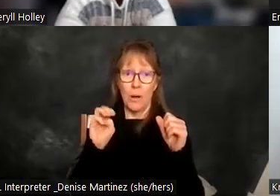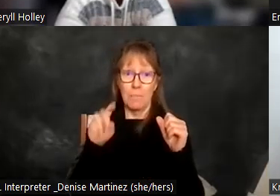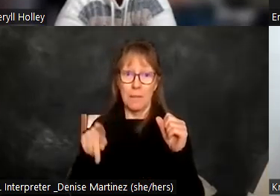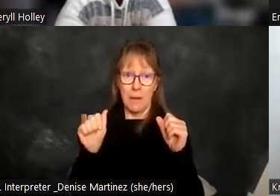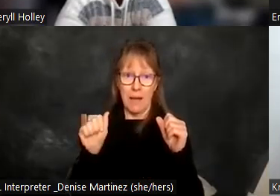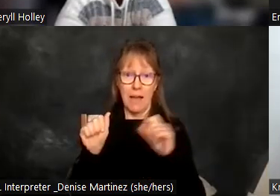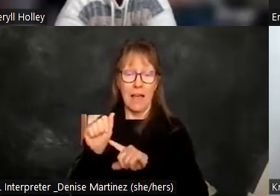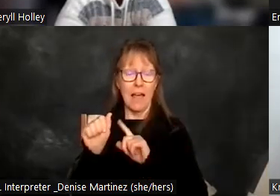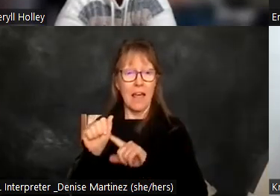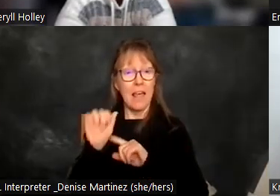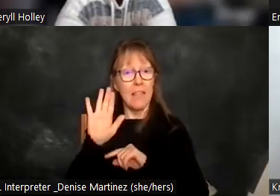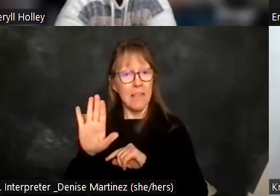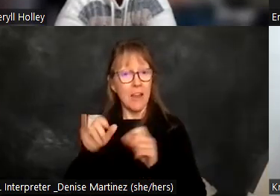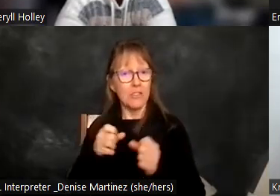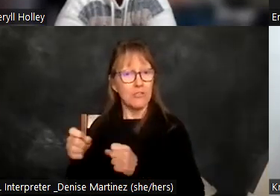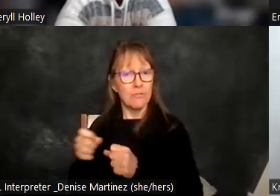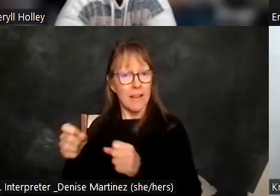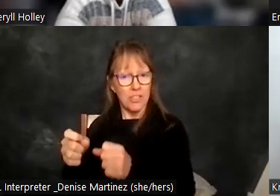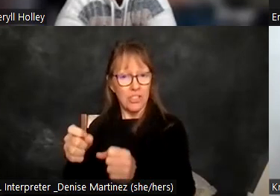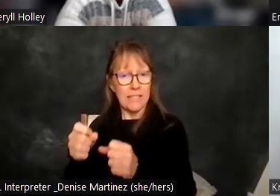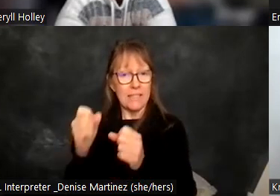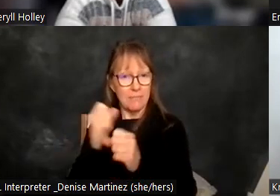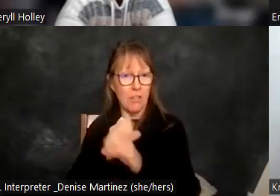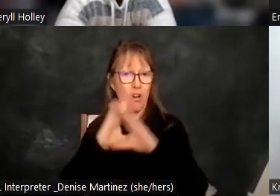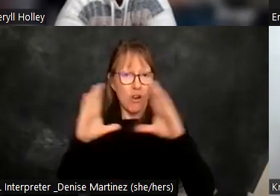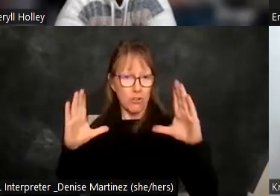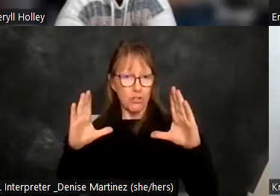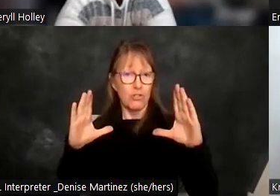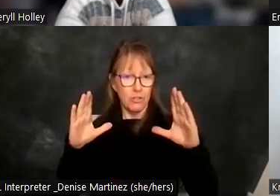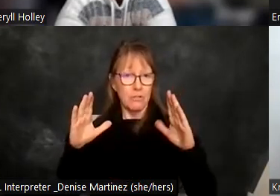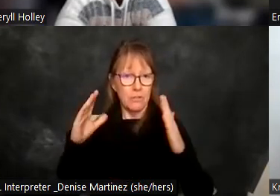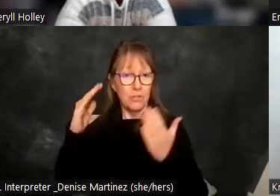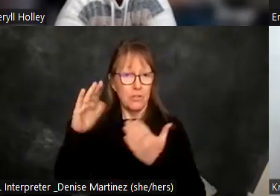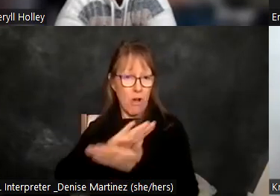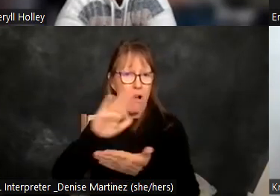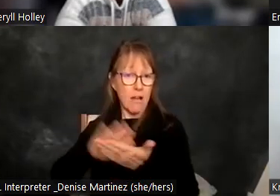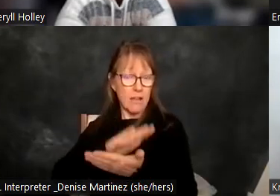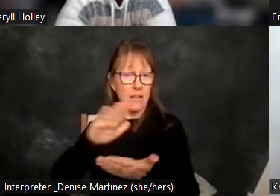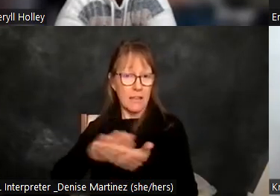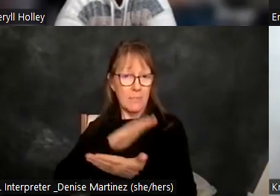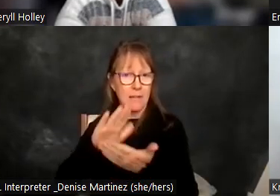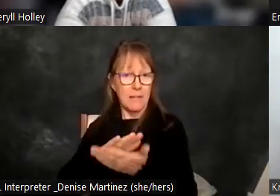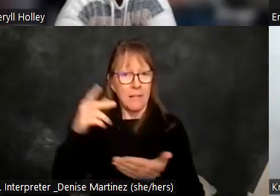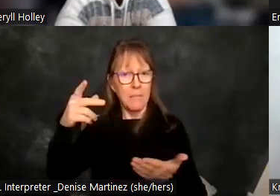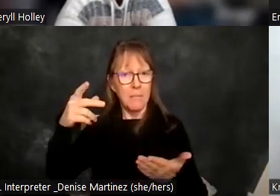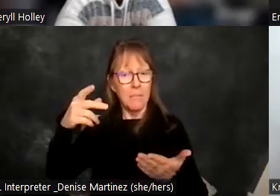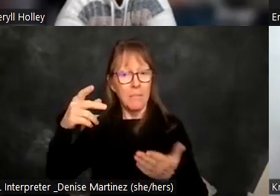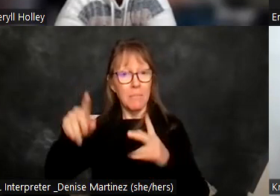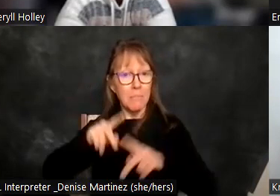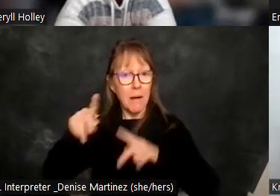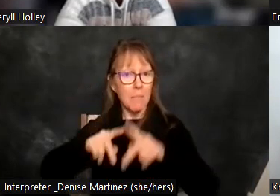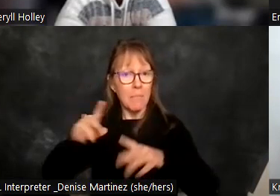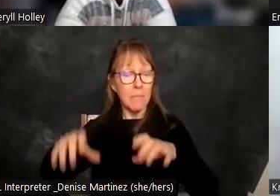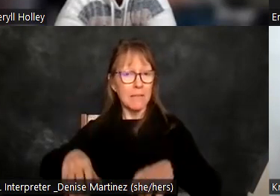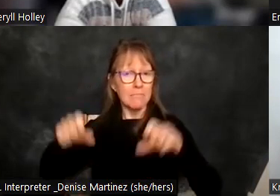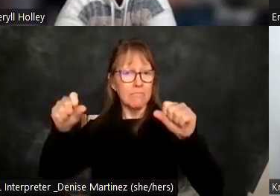Ça moi voulais strategies dire concernant la stratégie ça, larger il y a une scale portion dans l'âge, activities, dans le document meetings where there's et educating réunion the public